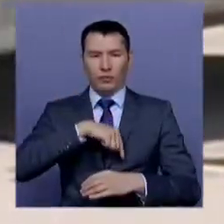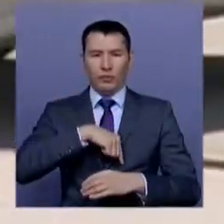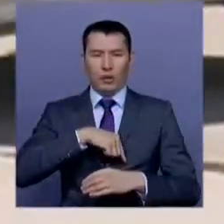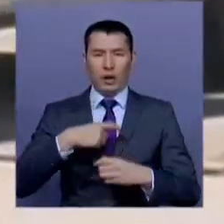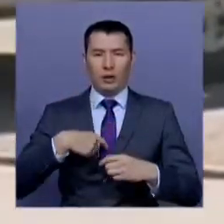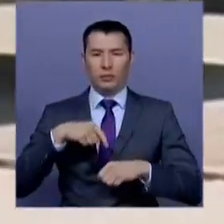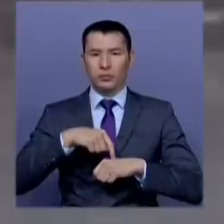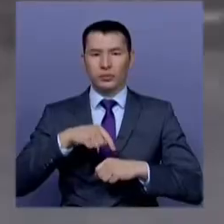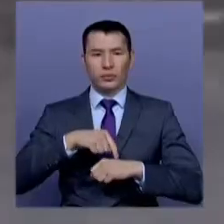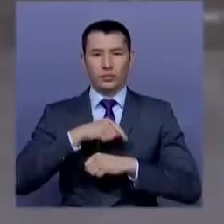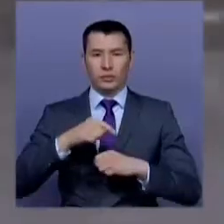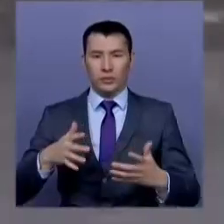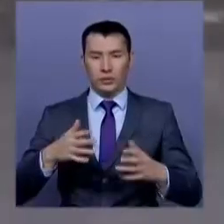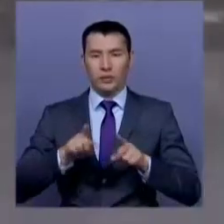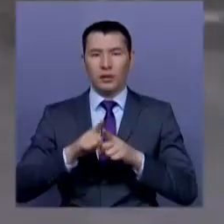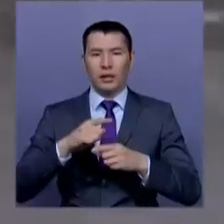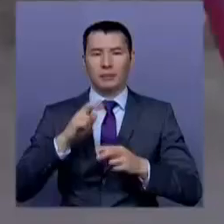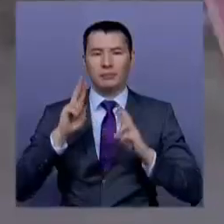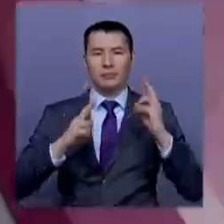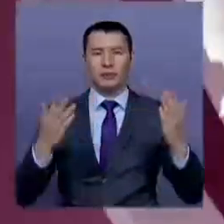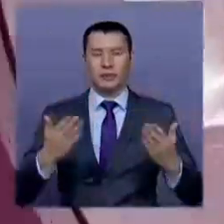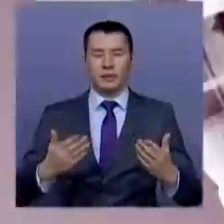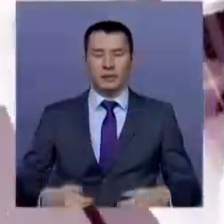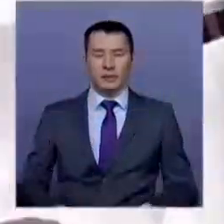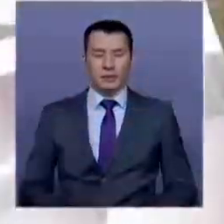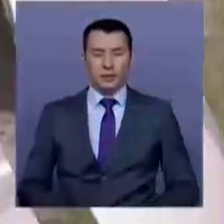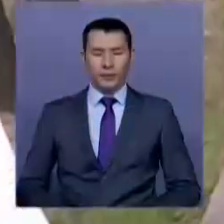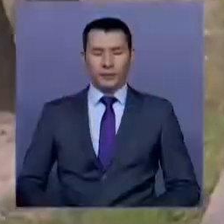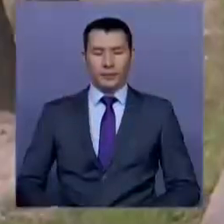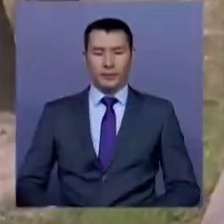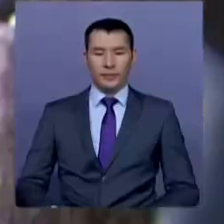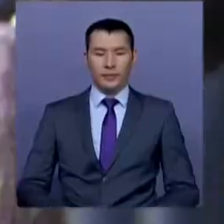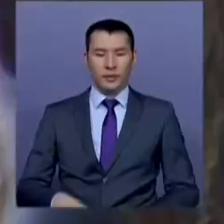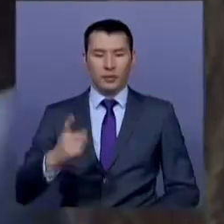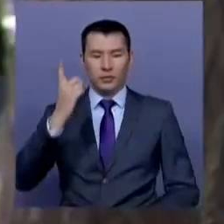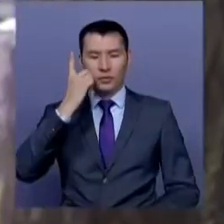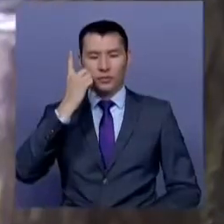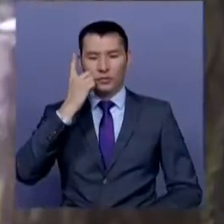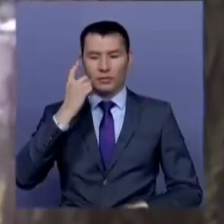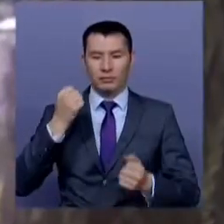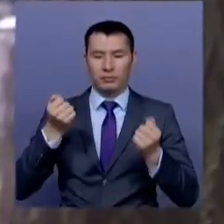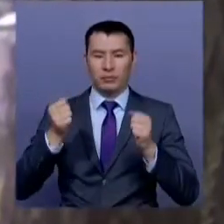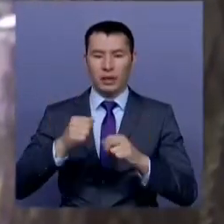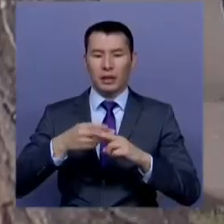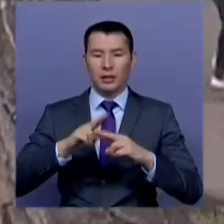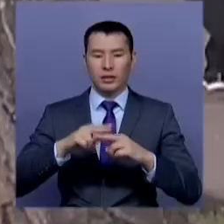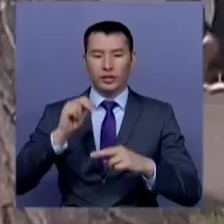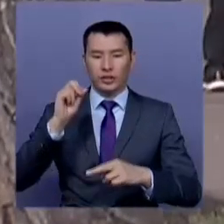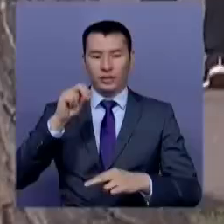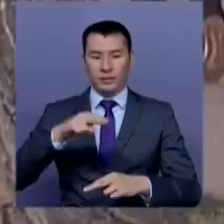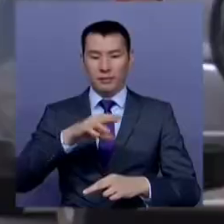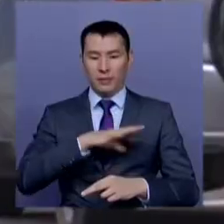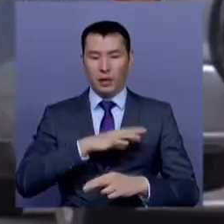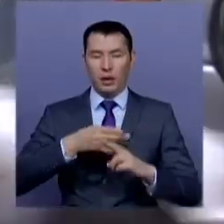распространения COVID-19 в материале Миры Альжановой. Кража телефонов во время ЧП. Сколько гаджетов уже возвращены